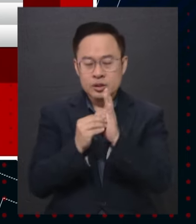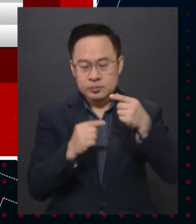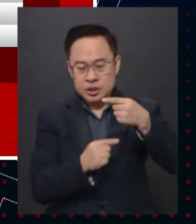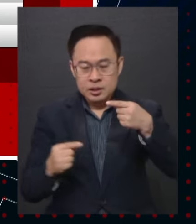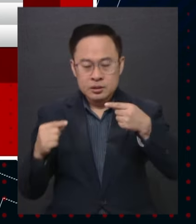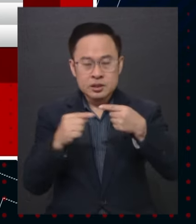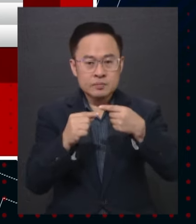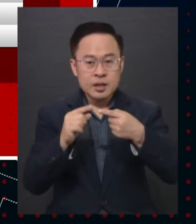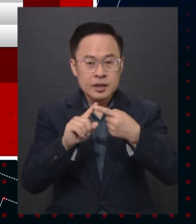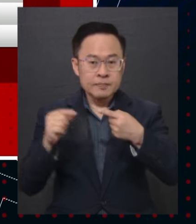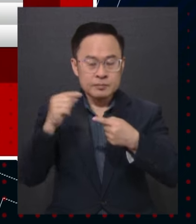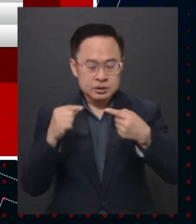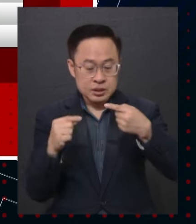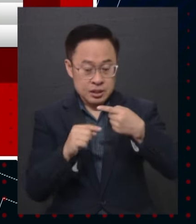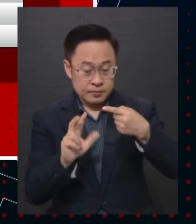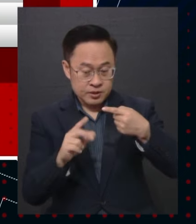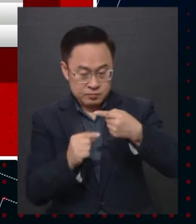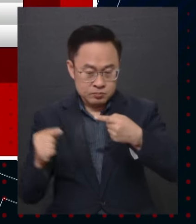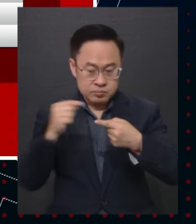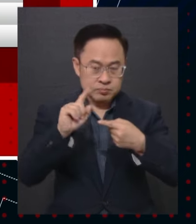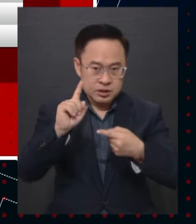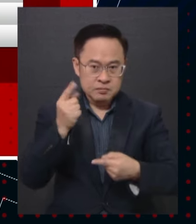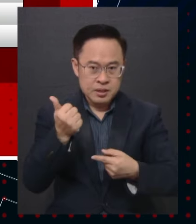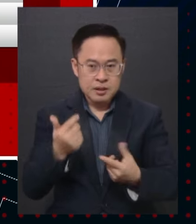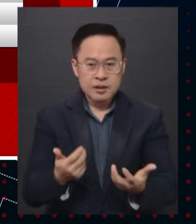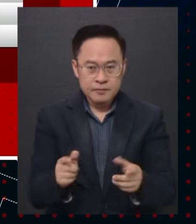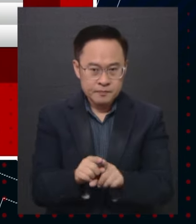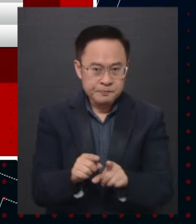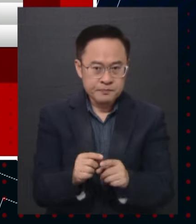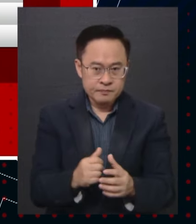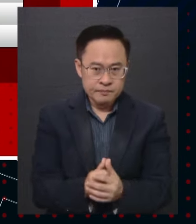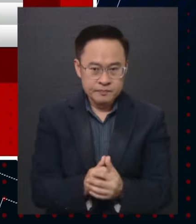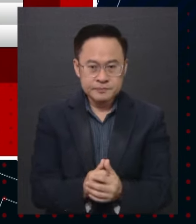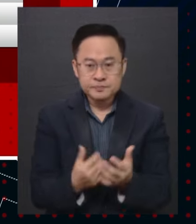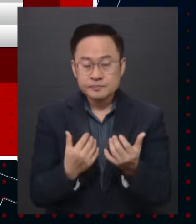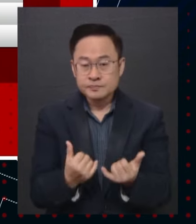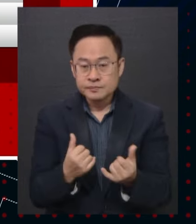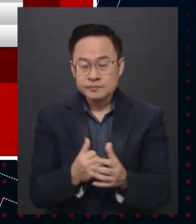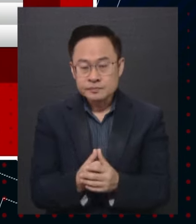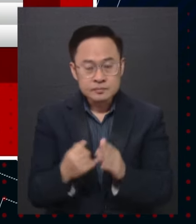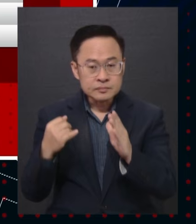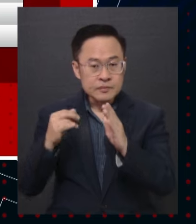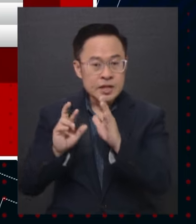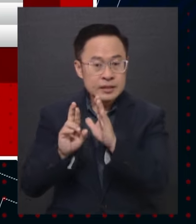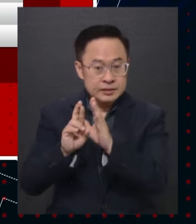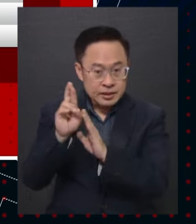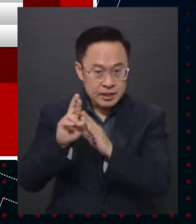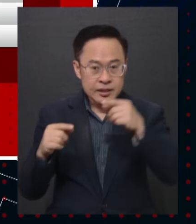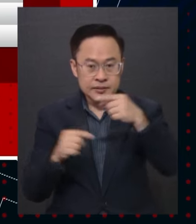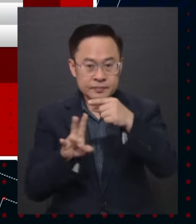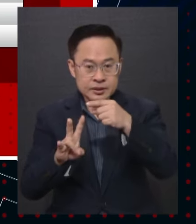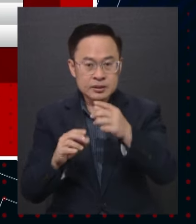มี28แต้มเท่ากับลำพูนวอลเลอร์อันดับ6นะครับแล้วก็มีสิงห์เชียงราย26แต้มอันดับ7นครปฐมอยู่อันดับ